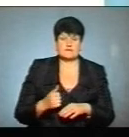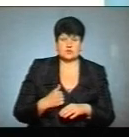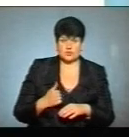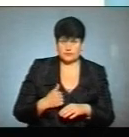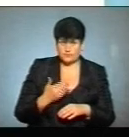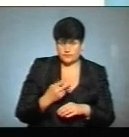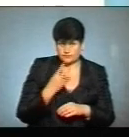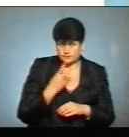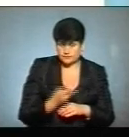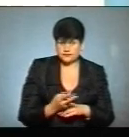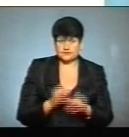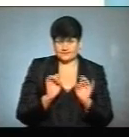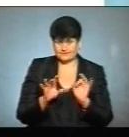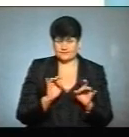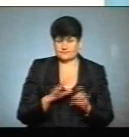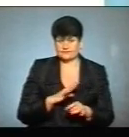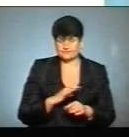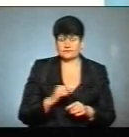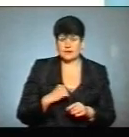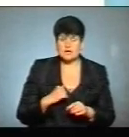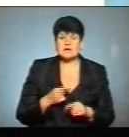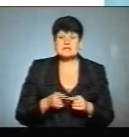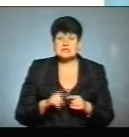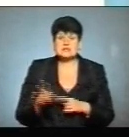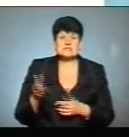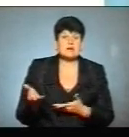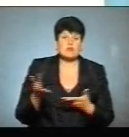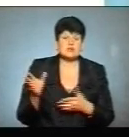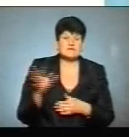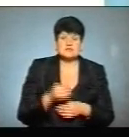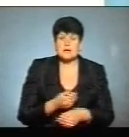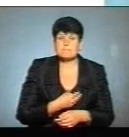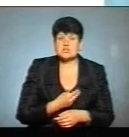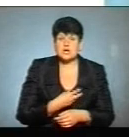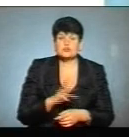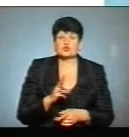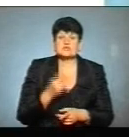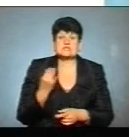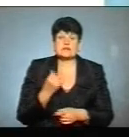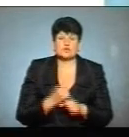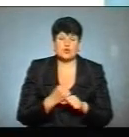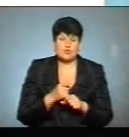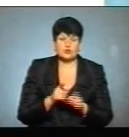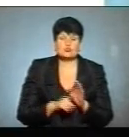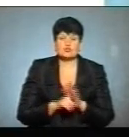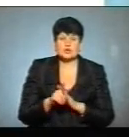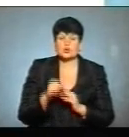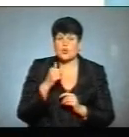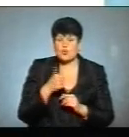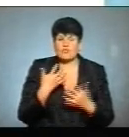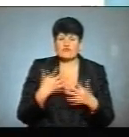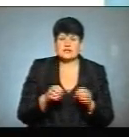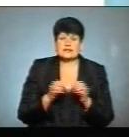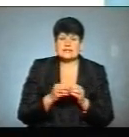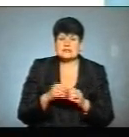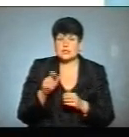ми запрошували також всіх бажаючих, хто зацікавився такою роботою. І з початку року вже 10 людей,